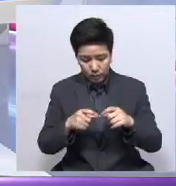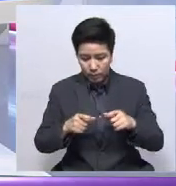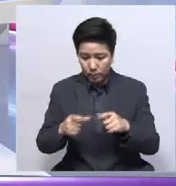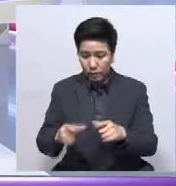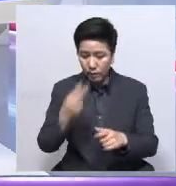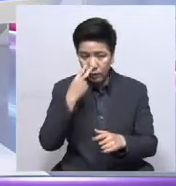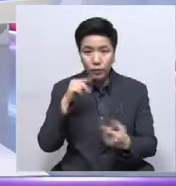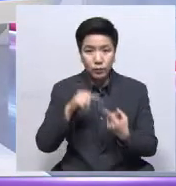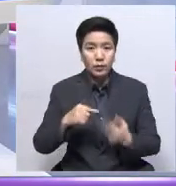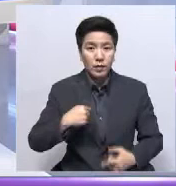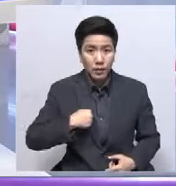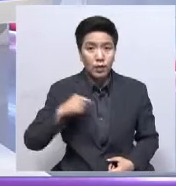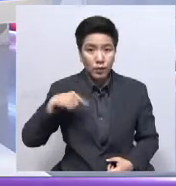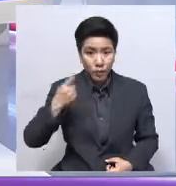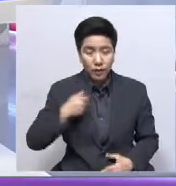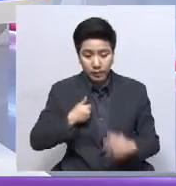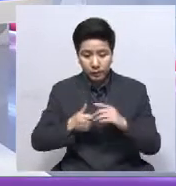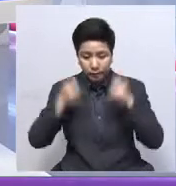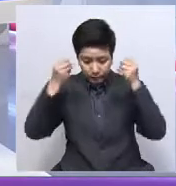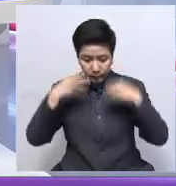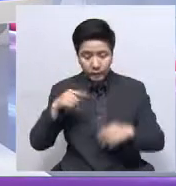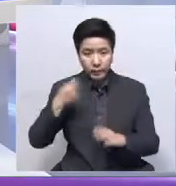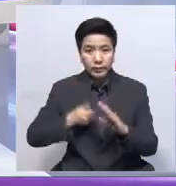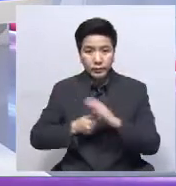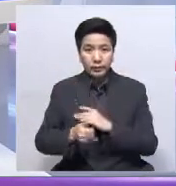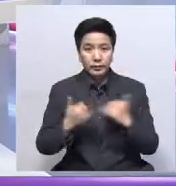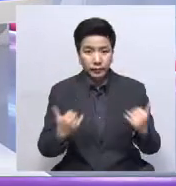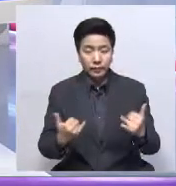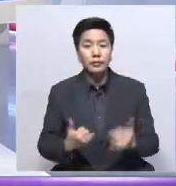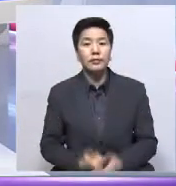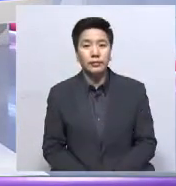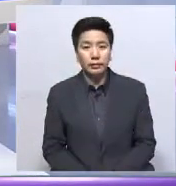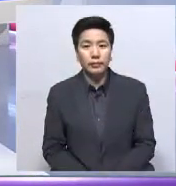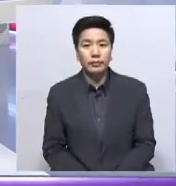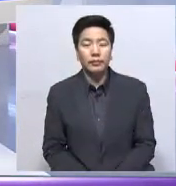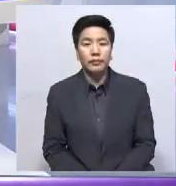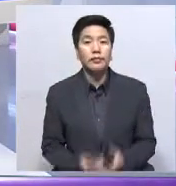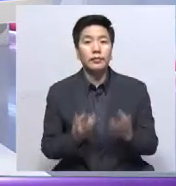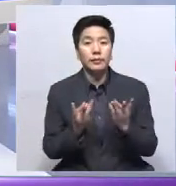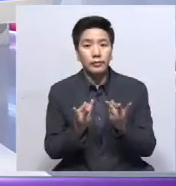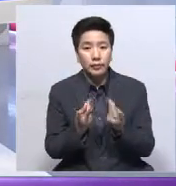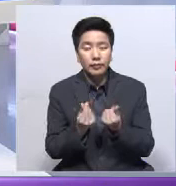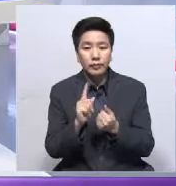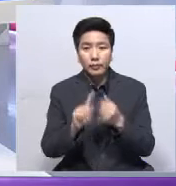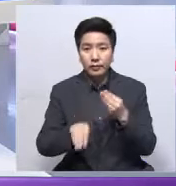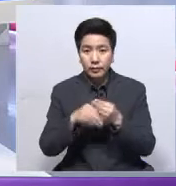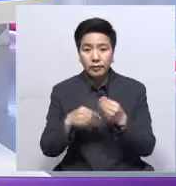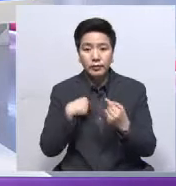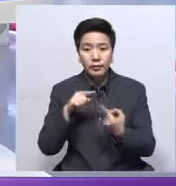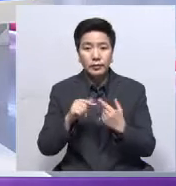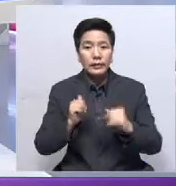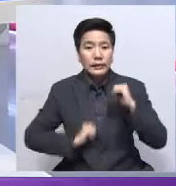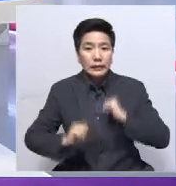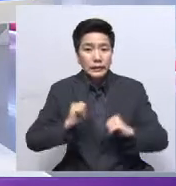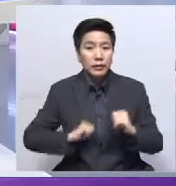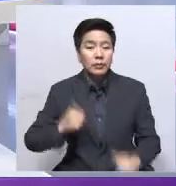คะเพื่อสแกนบัตรประชาชนก่อนนะคะที่จะเข้างานด้วยนะคะ ส่วนรายละเอียดนะครับอีกนิดนึงนะครับใครอยากทราบว่ามีการแสด